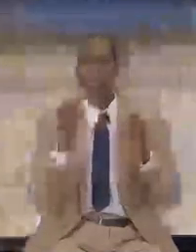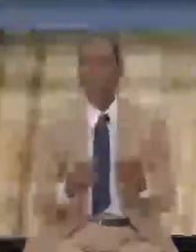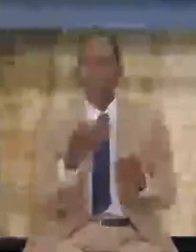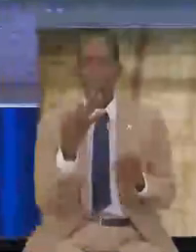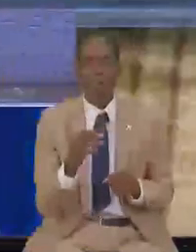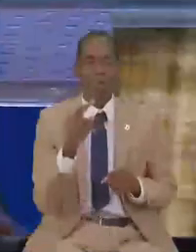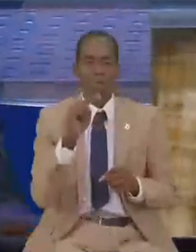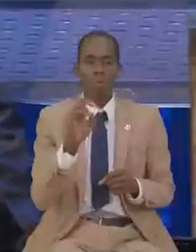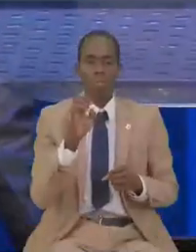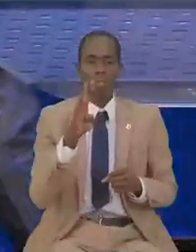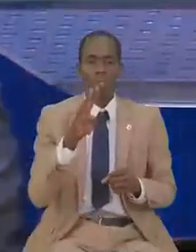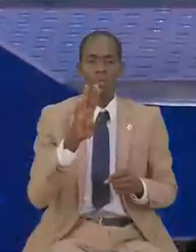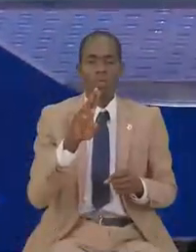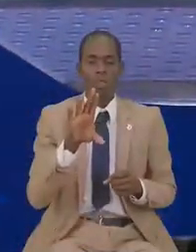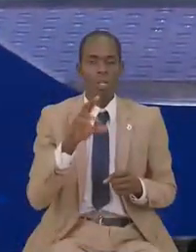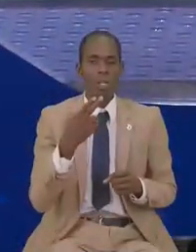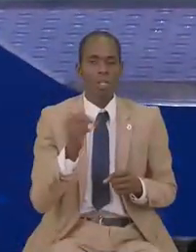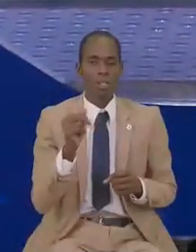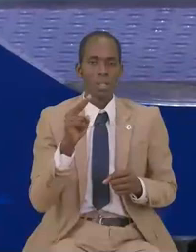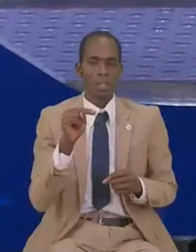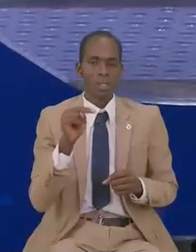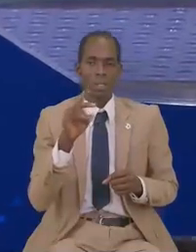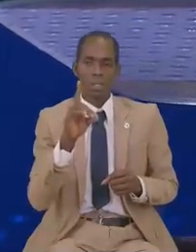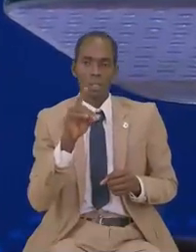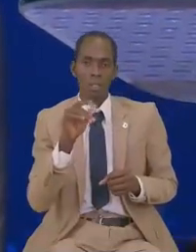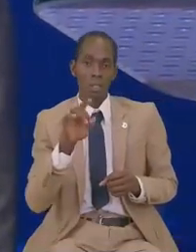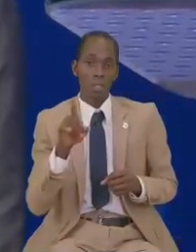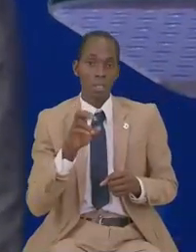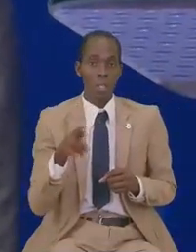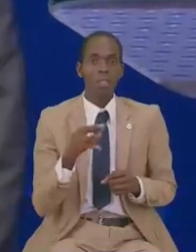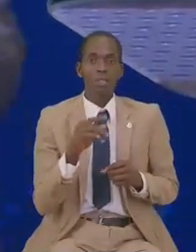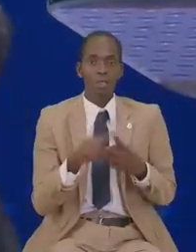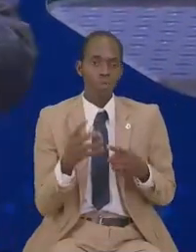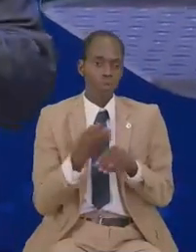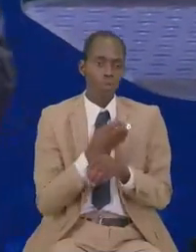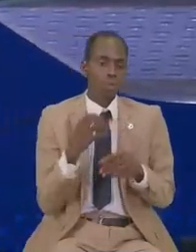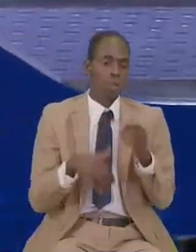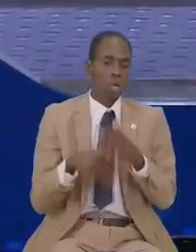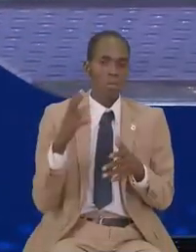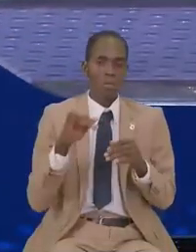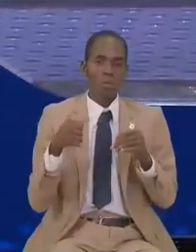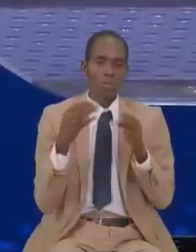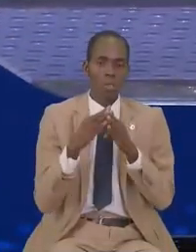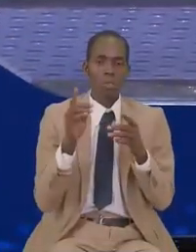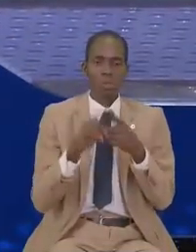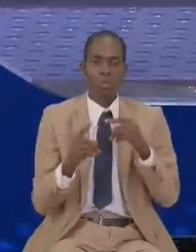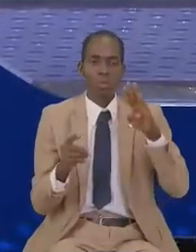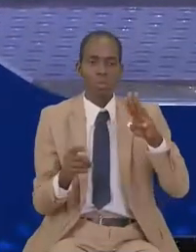de Nebuchadnezzar qui soit en mesure de vous faire ôter de Judas, vous amener à Babylone, que c'est moi, Dieu le